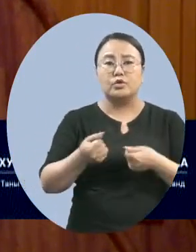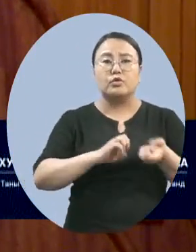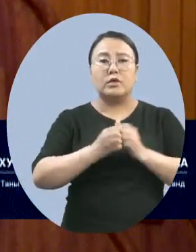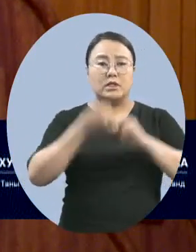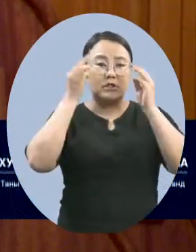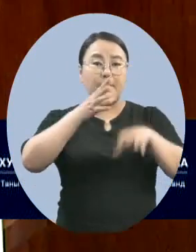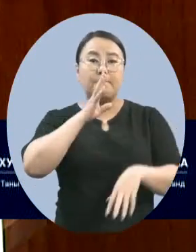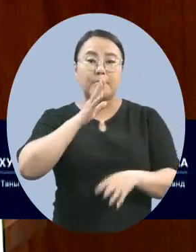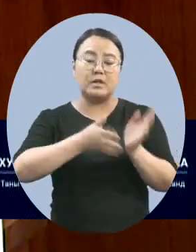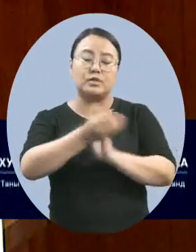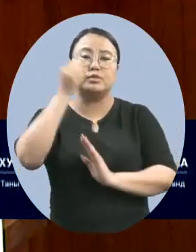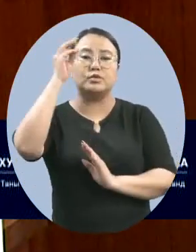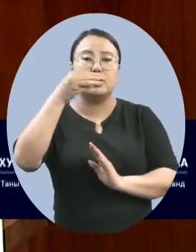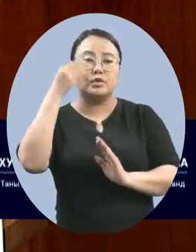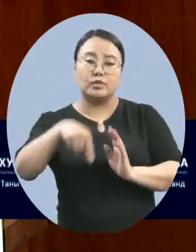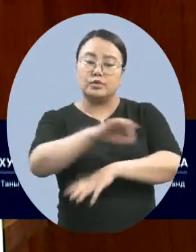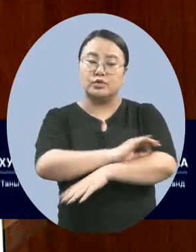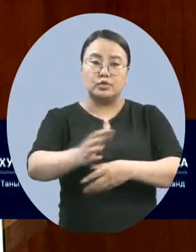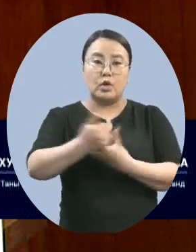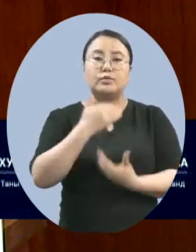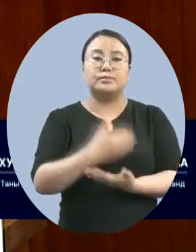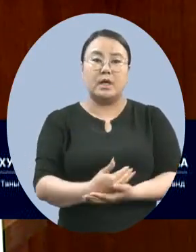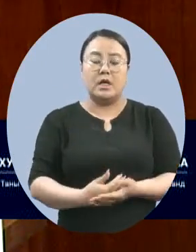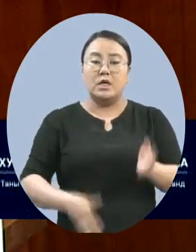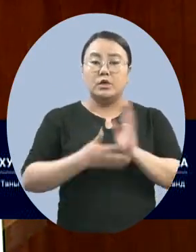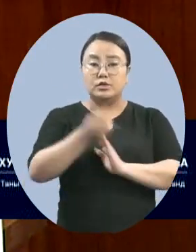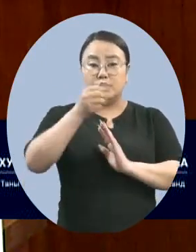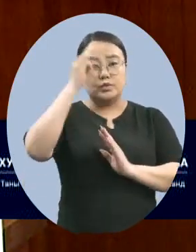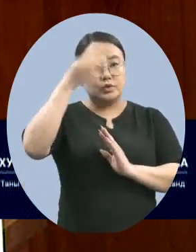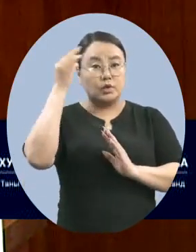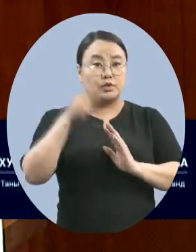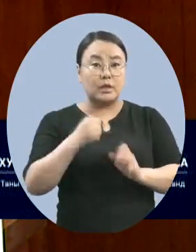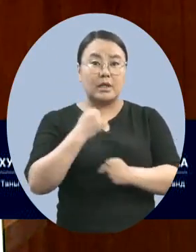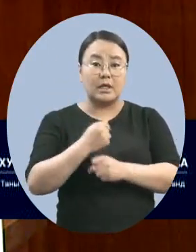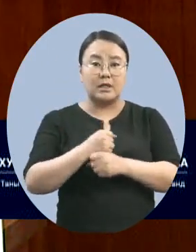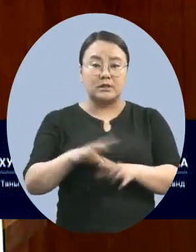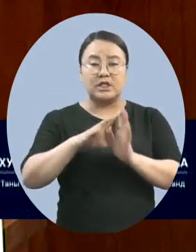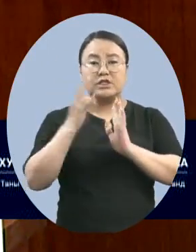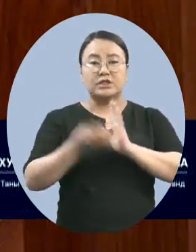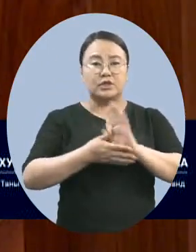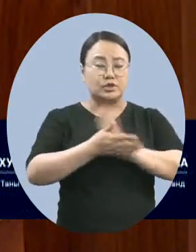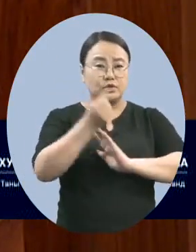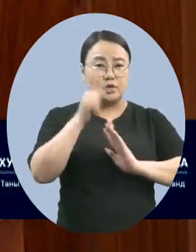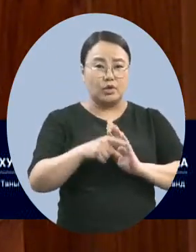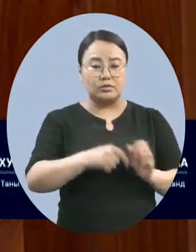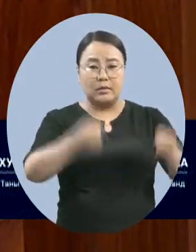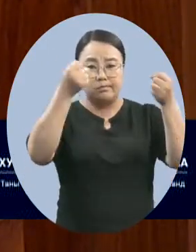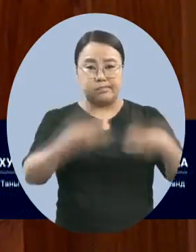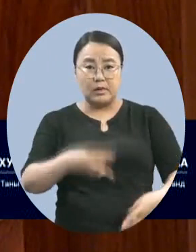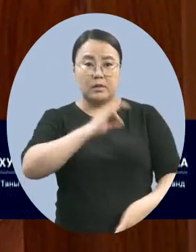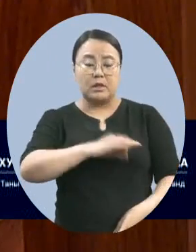хийж шийдвэрлэхээр төсвийн тодтоглолын төсөл тусгасан байна. Төсвийн тодтоглолын арга хэмжээний үр дүнд нэгдсэн төсвийн тэнцвэржүүлсэн